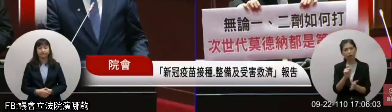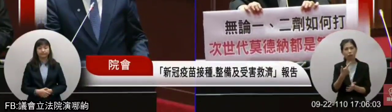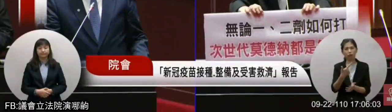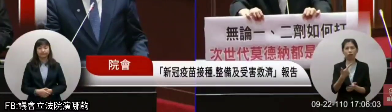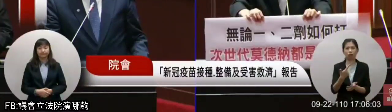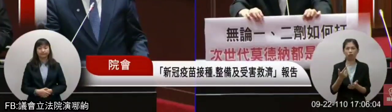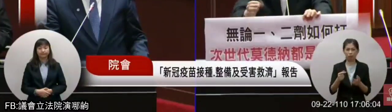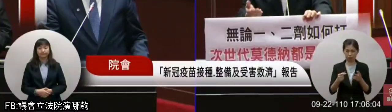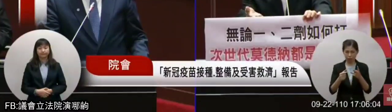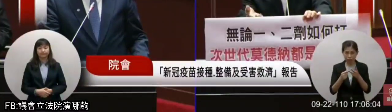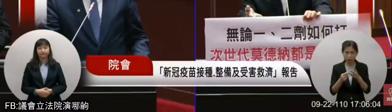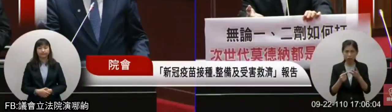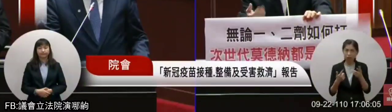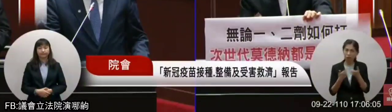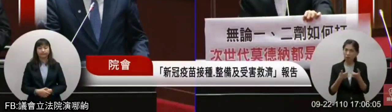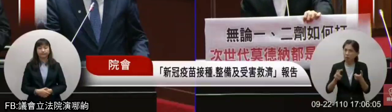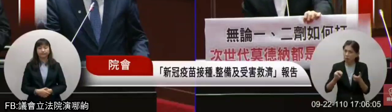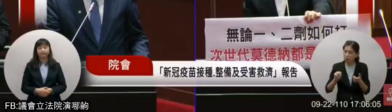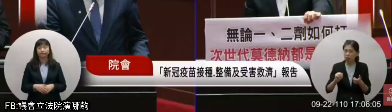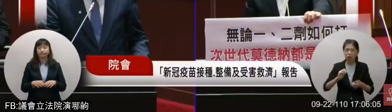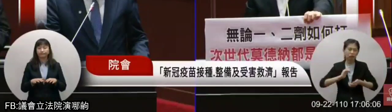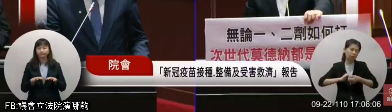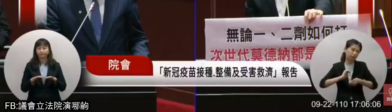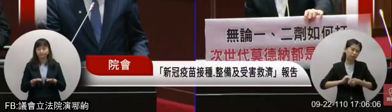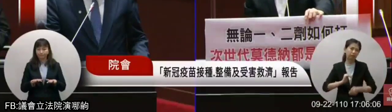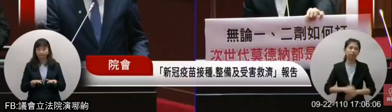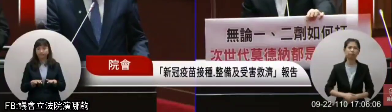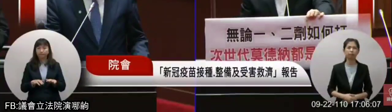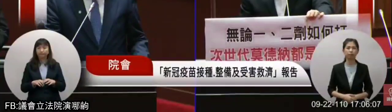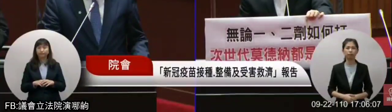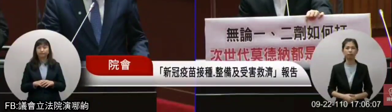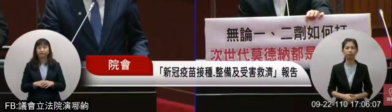可能嘛。所以这个事情要讲清楚。 这个在